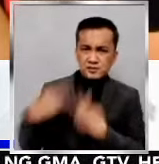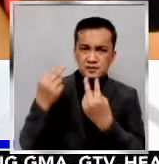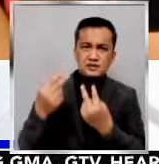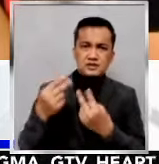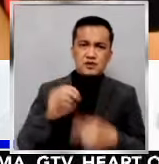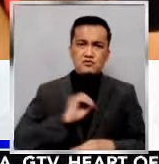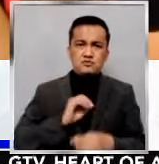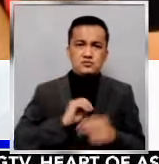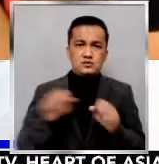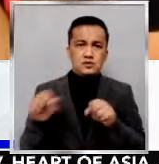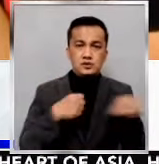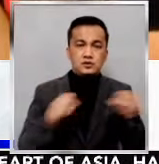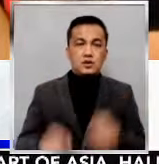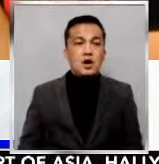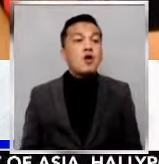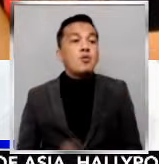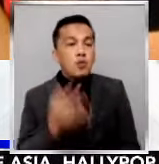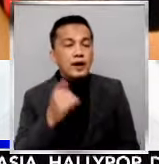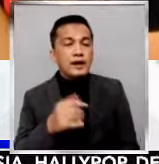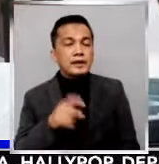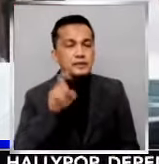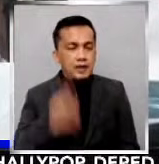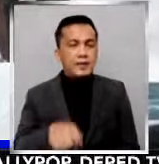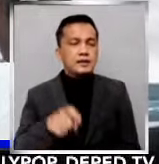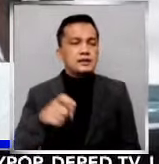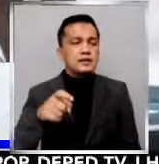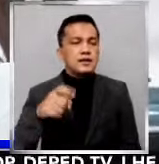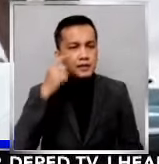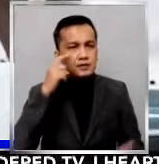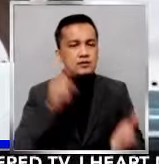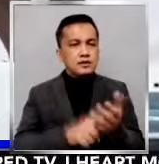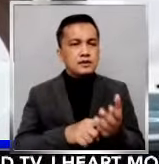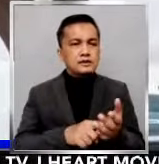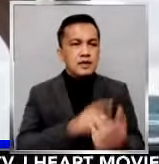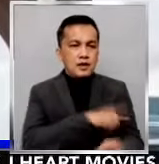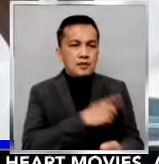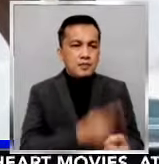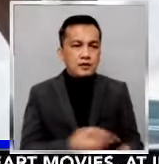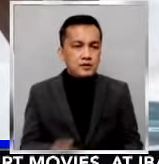Bakit dapat i-recognize ang powerlifting sa Pilipinas? Foundation kasi ito